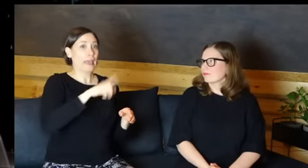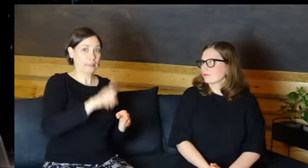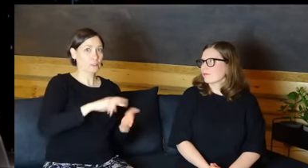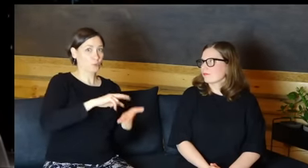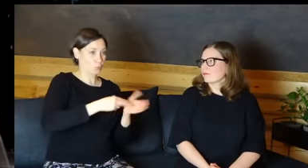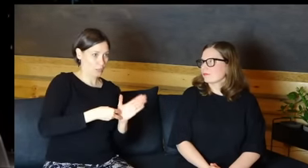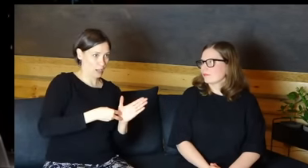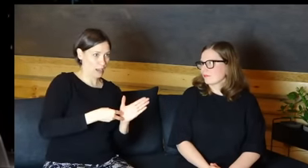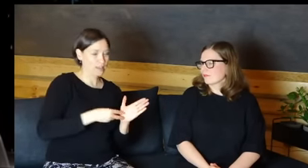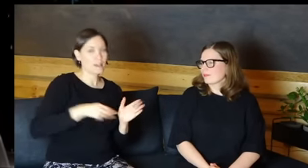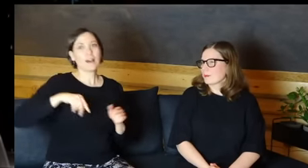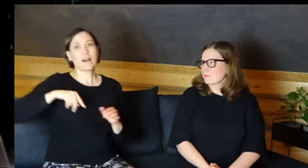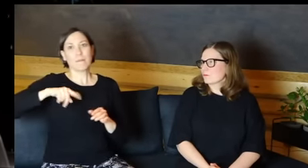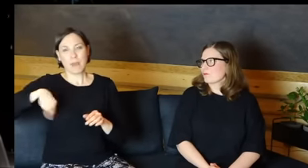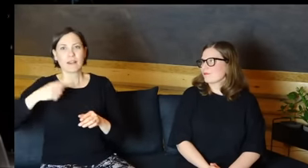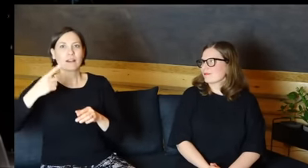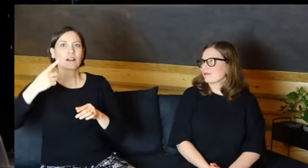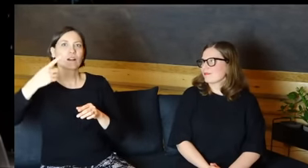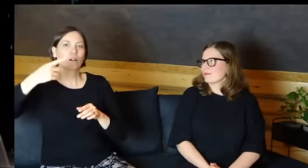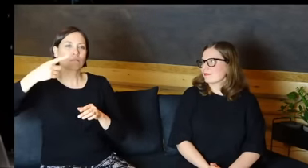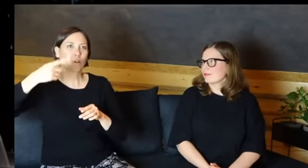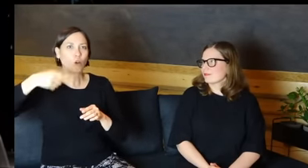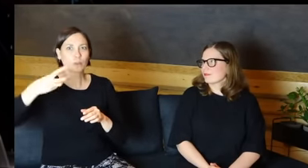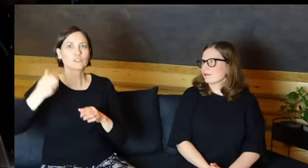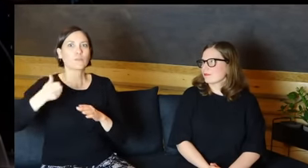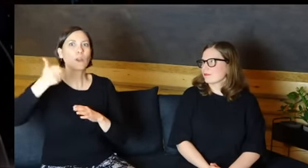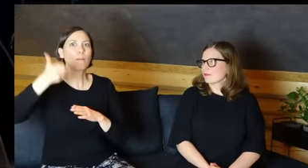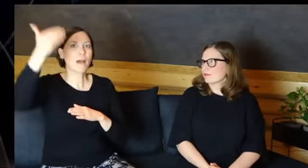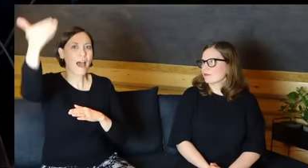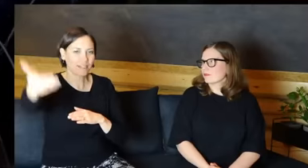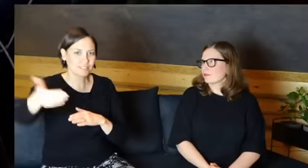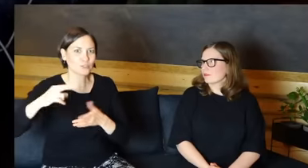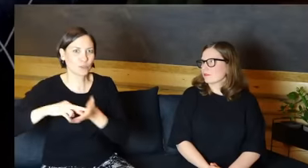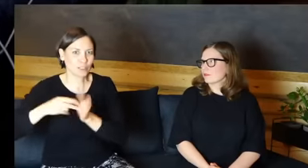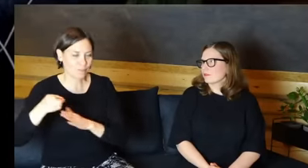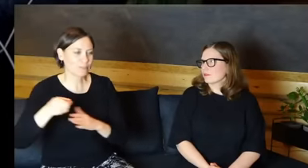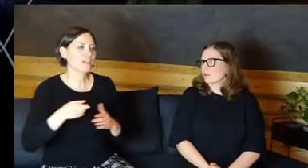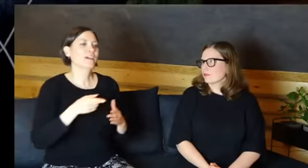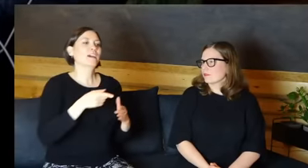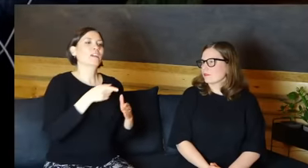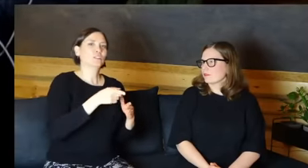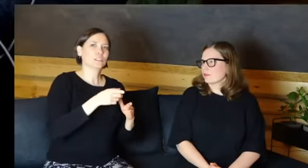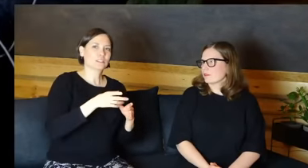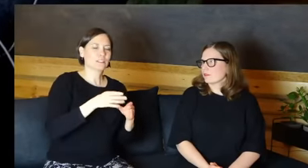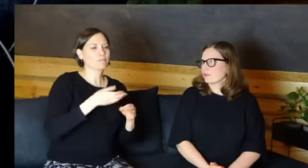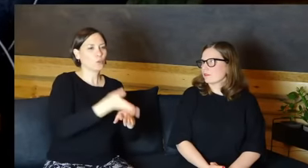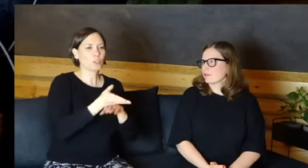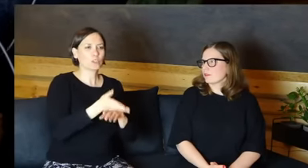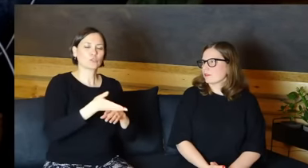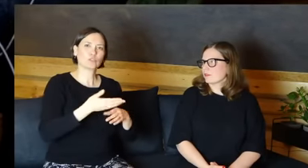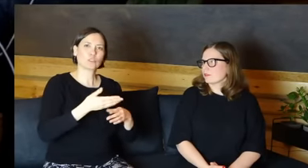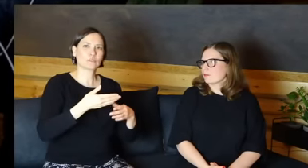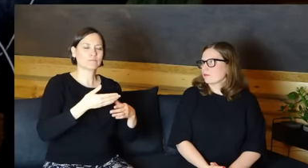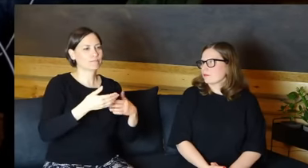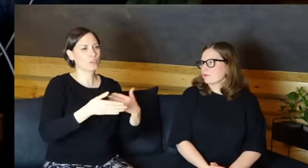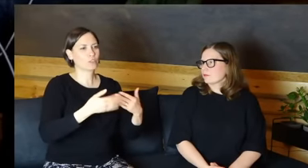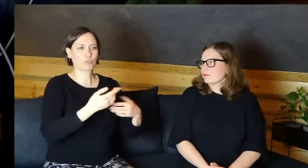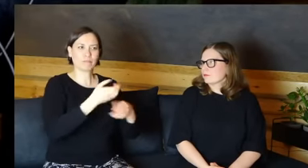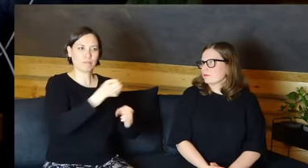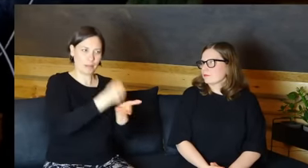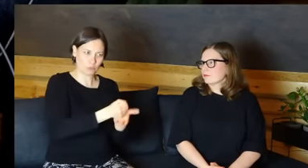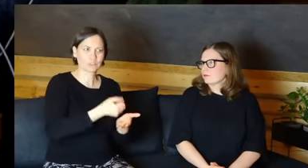sinne 13 vuoden päähän 2007. Sitten sille liiketoiminnalle, yritystoiminnalle tehdään perustukset.